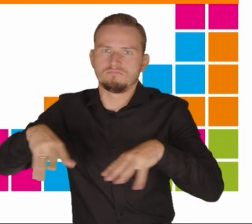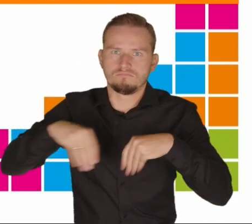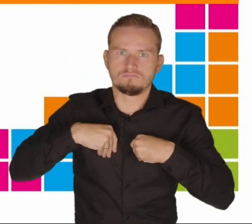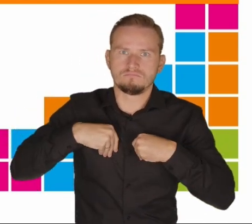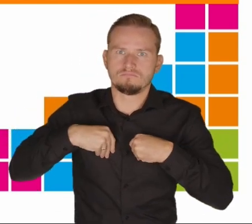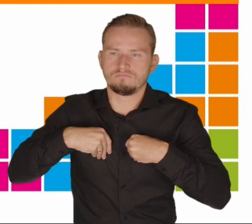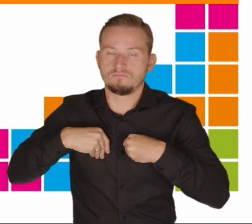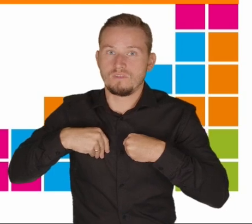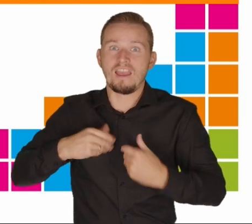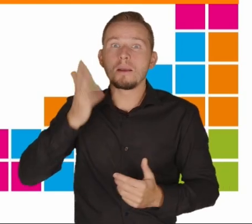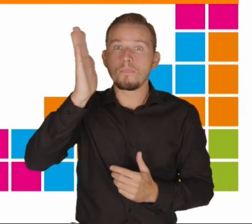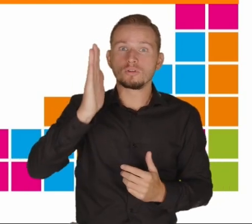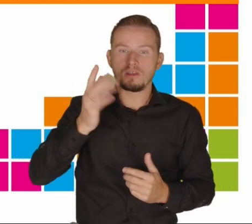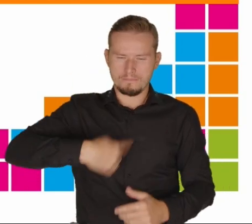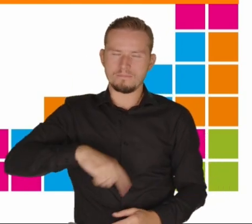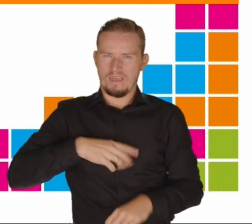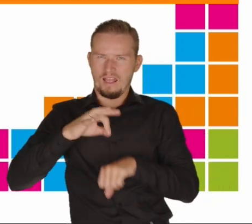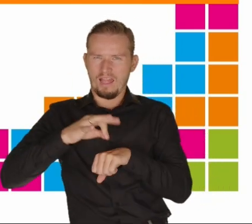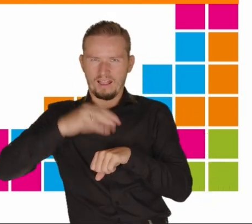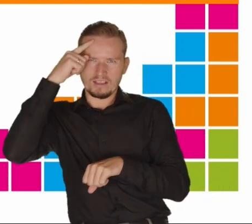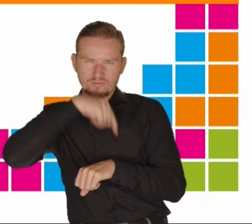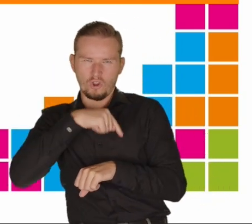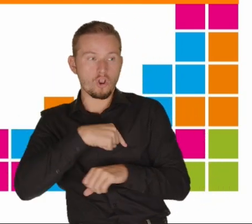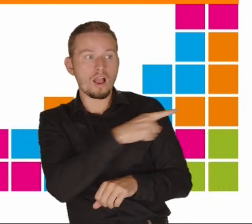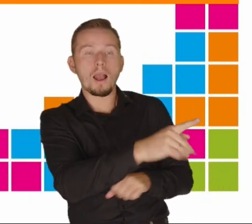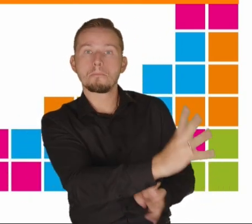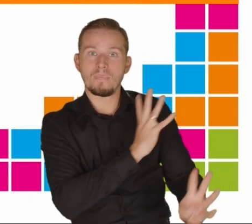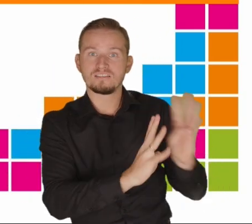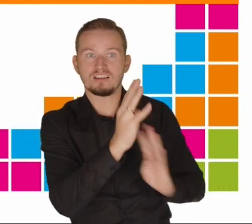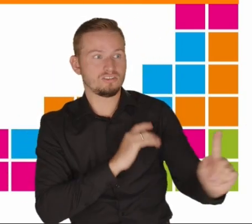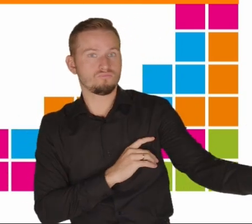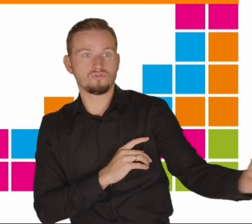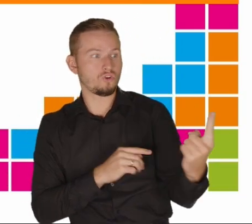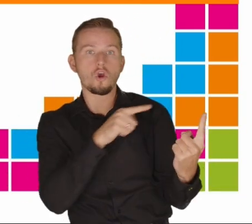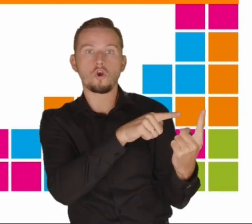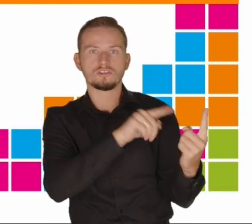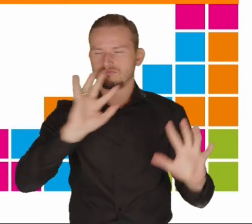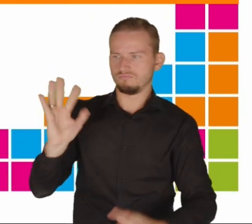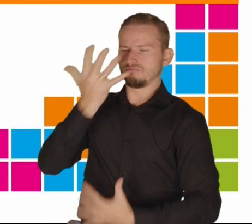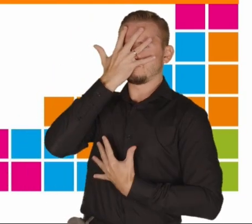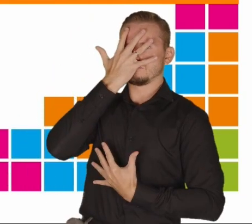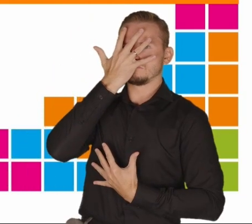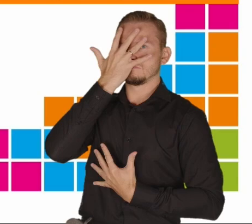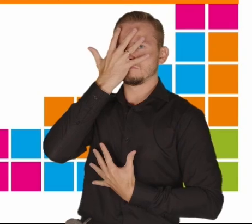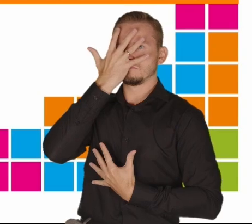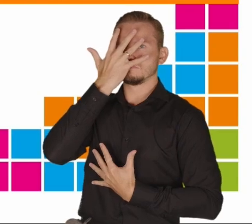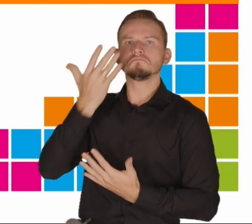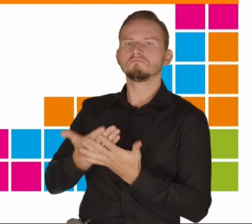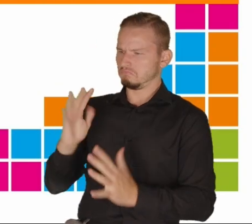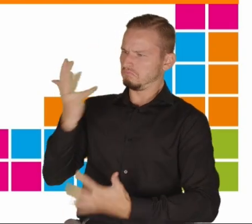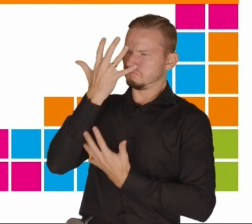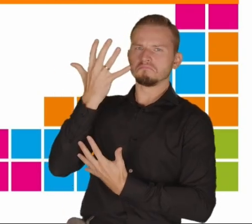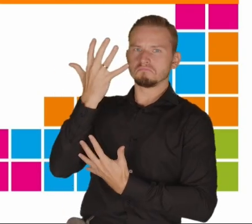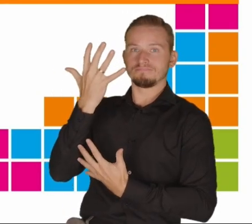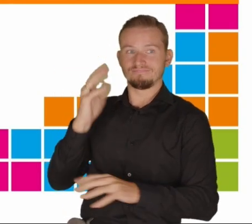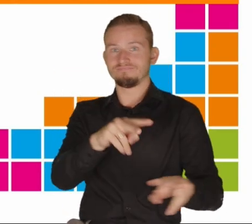za postacie, które ich fascynują albo z którymi się utożsamiają. 10 lat